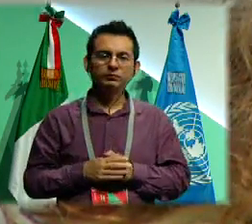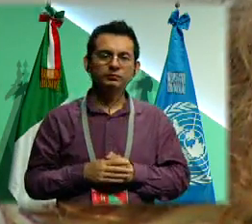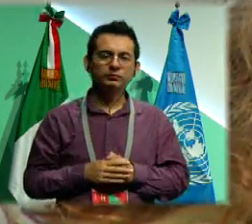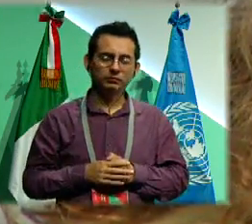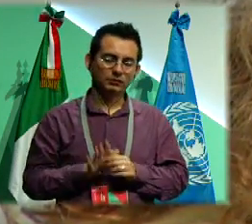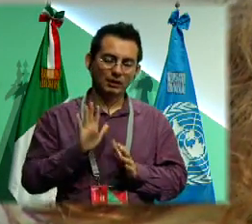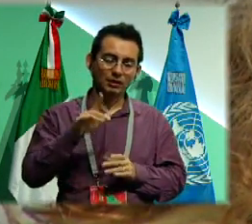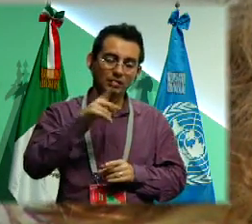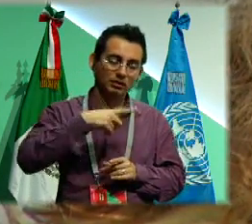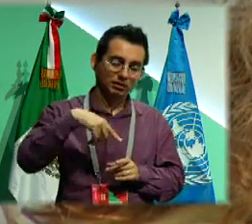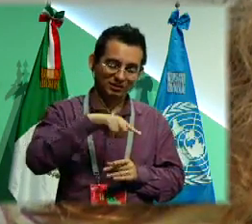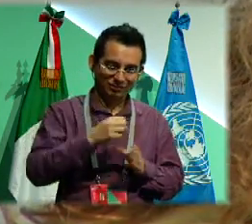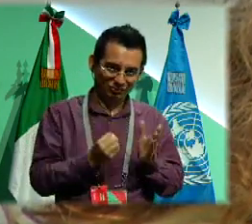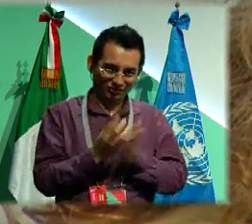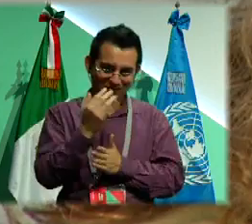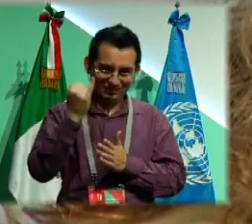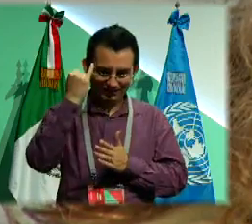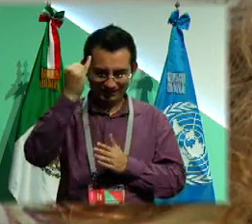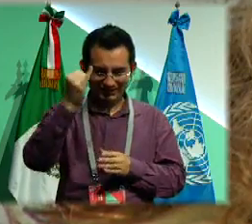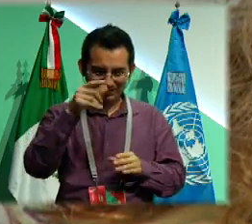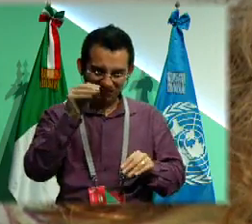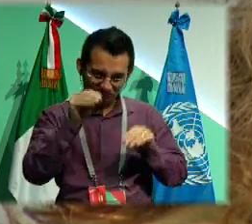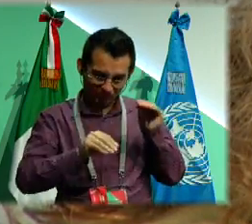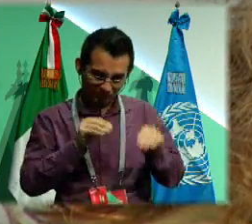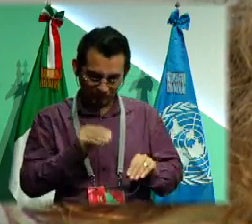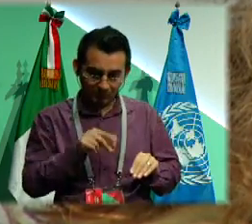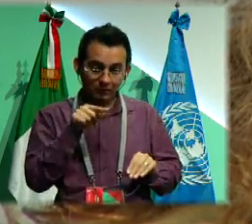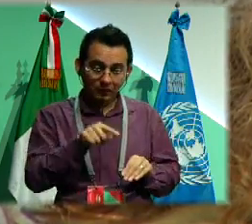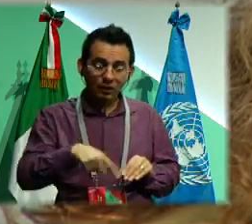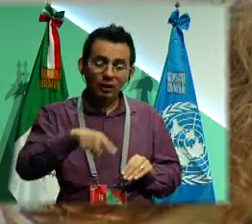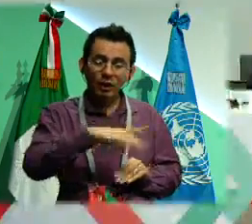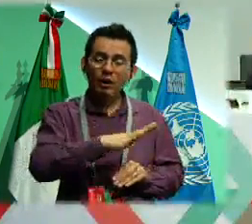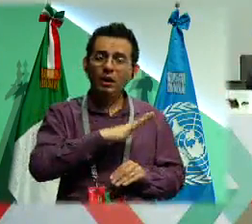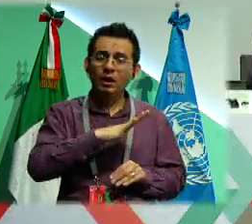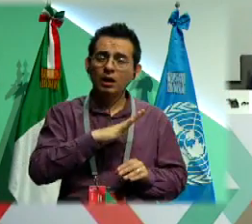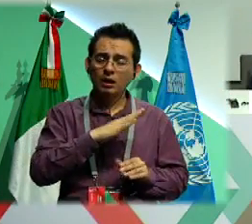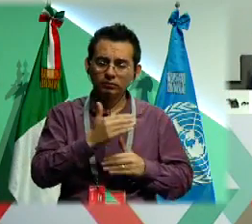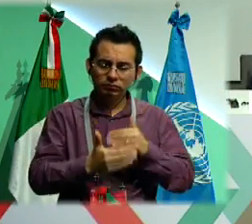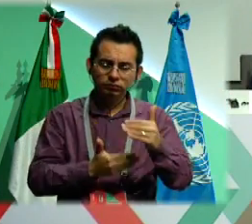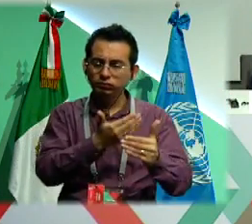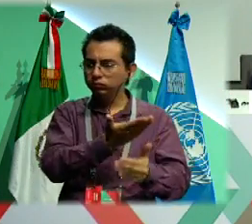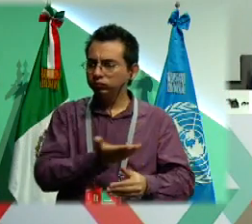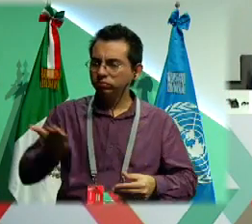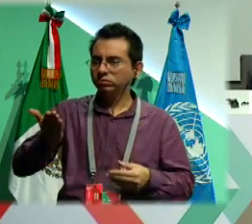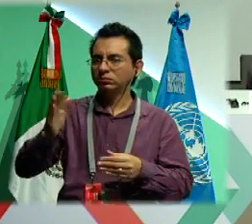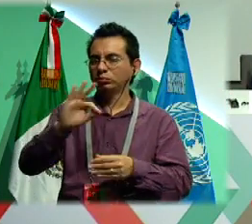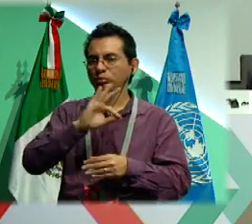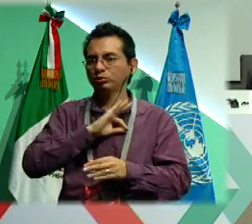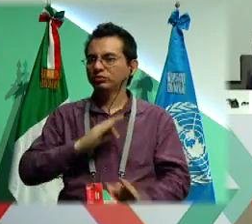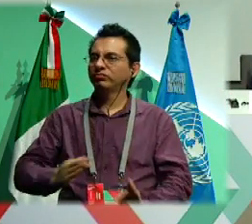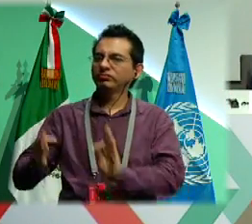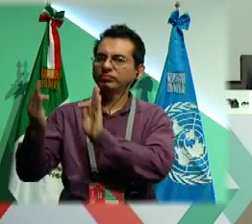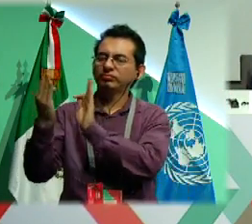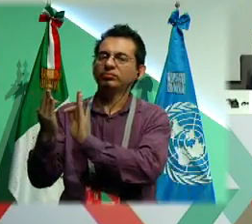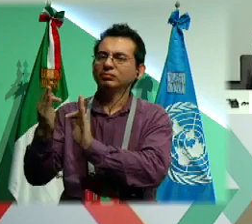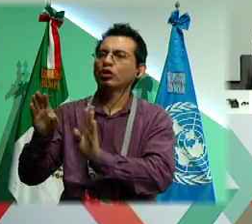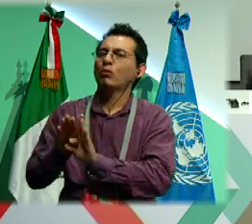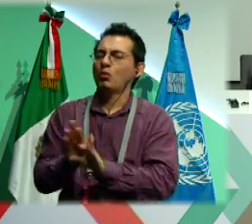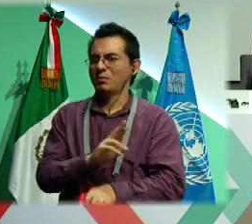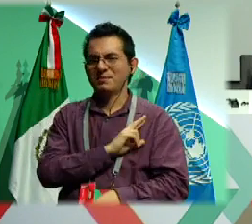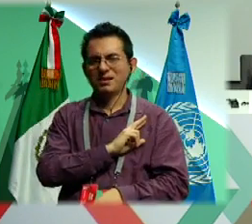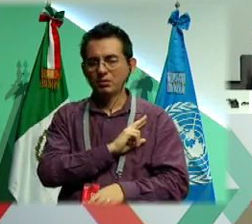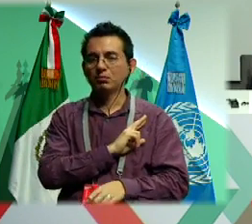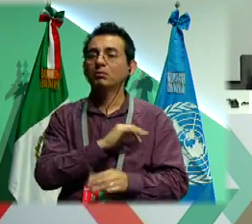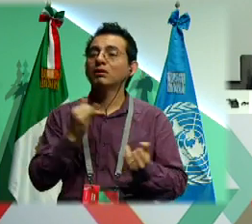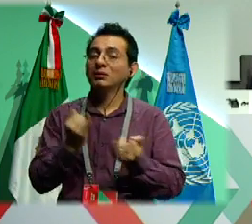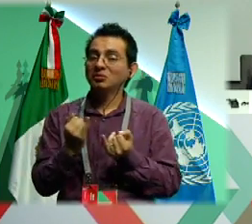consultation, pour arriver à une position nationale, ils tiennent compte des points de vue du secteur privé, mais ils voient